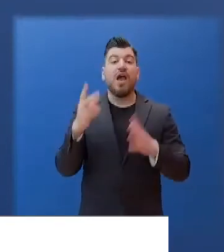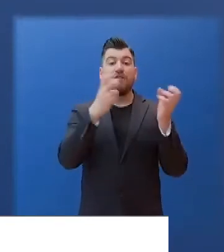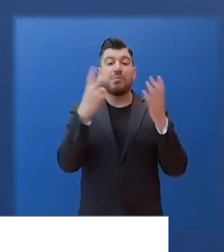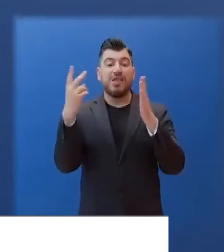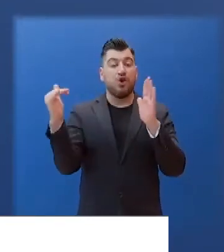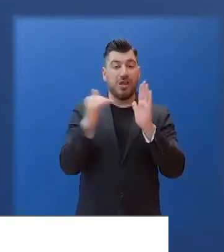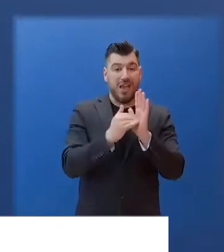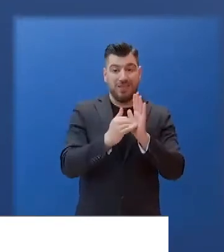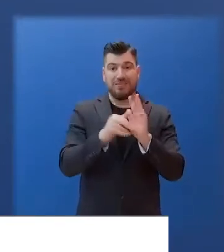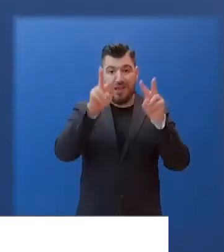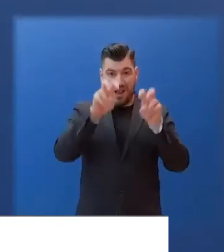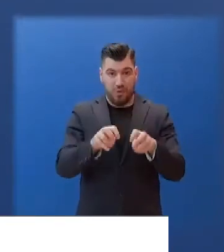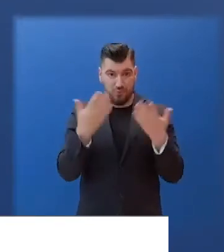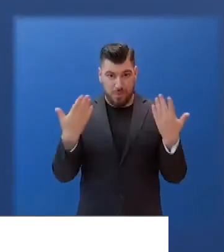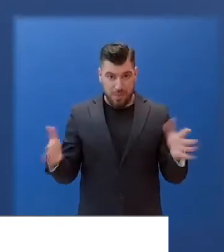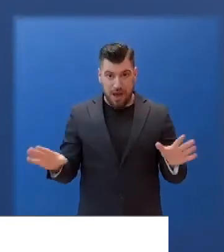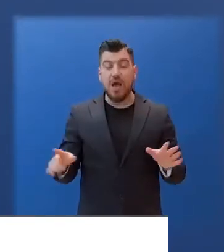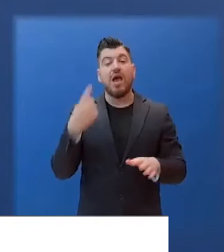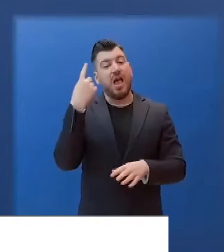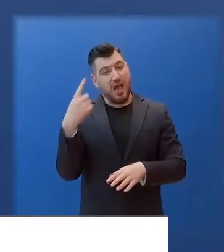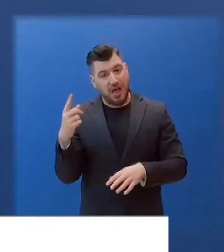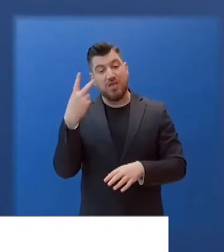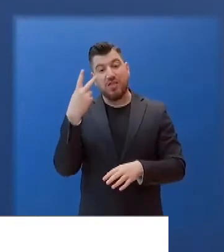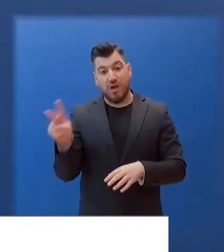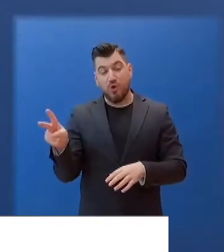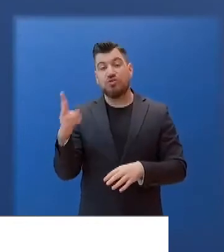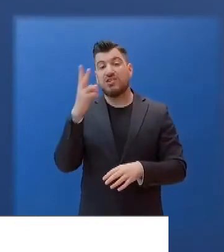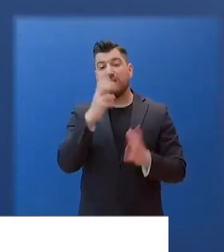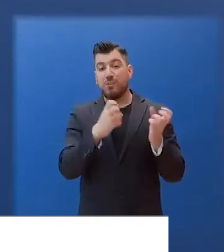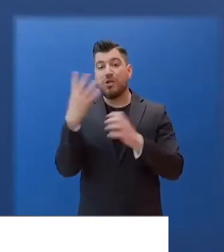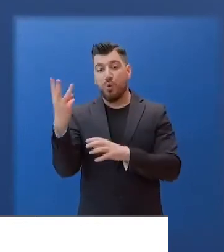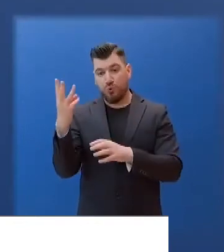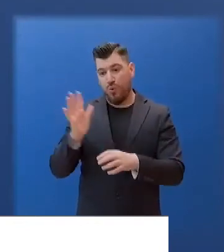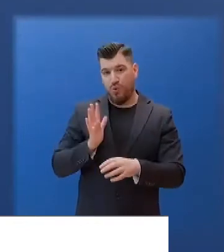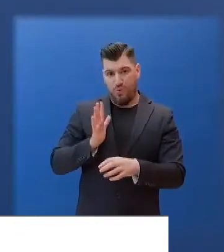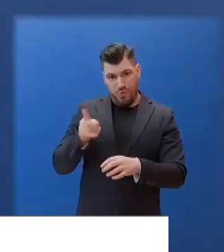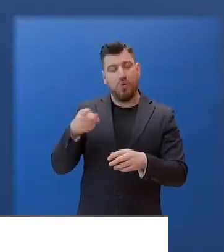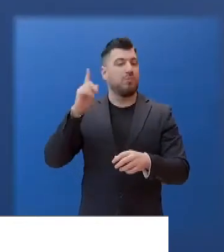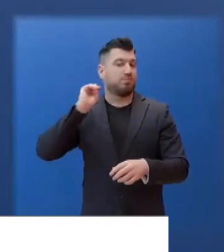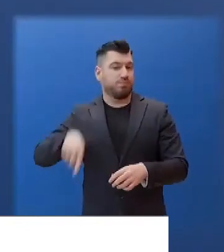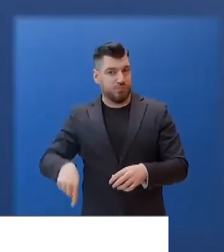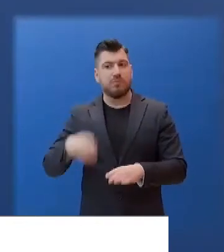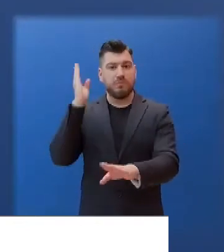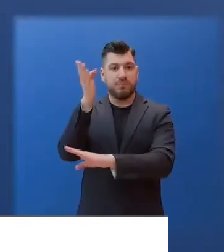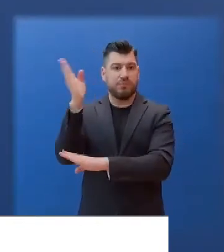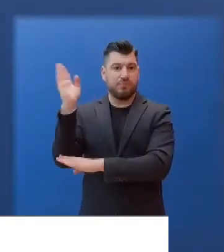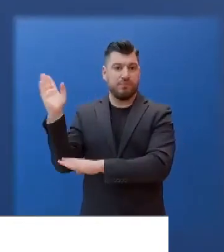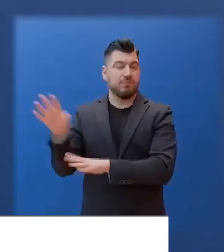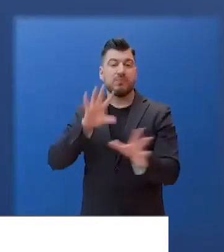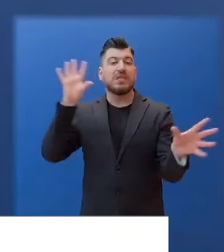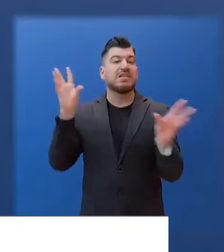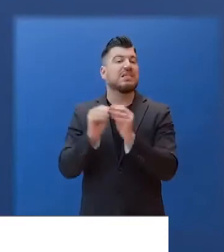72.911 ελέγχους, καταγράφηκαν 278 παραβιάσεις των μέτρων, επιβλήθηκαν πρόστιμα ύψους